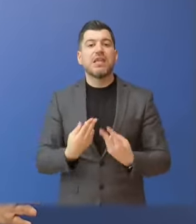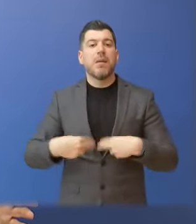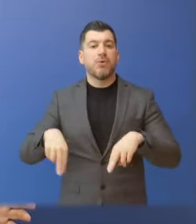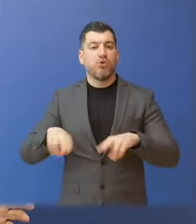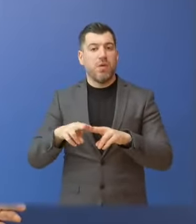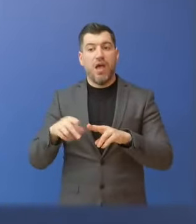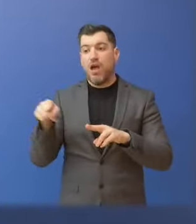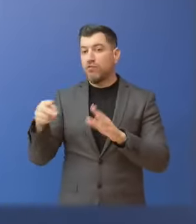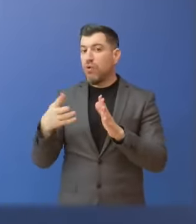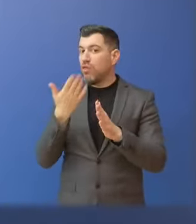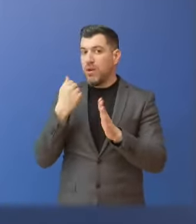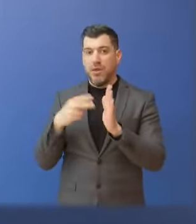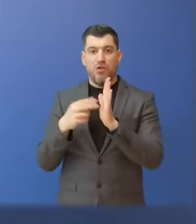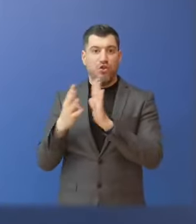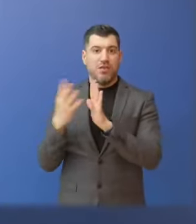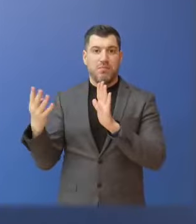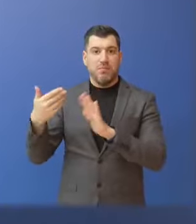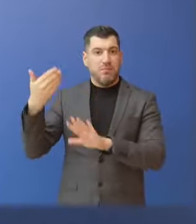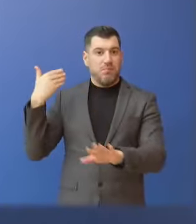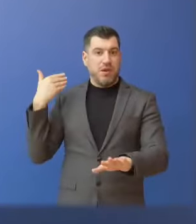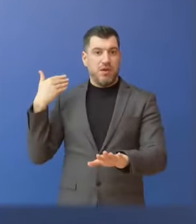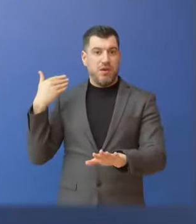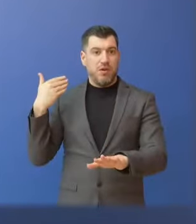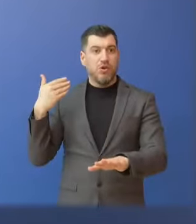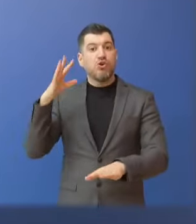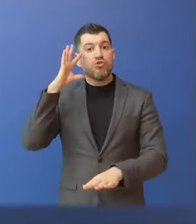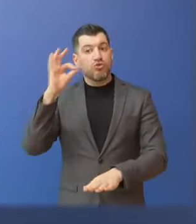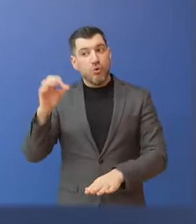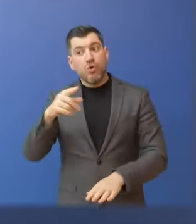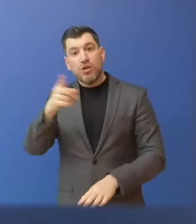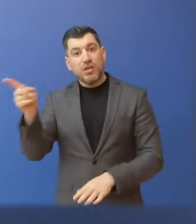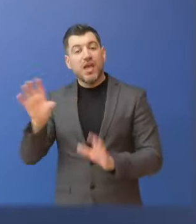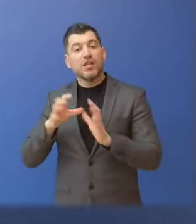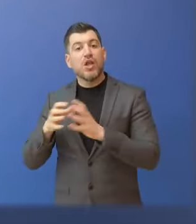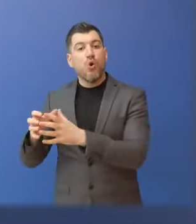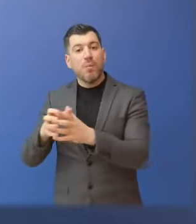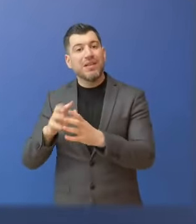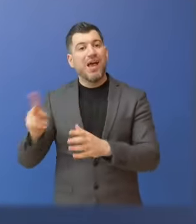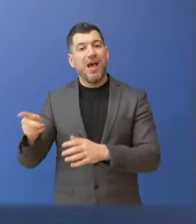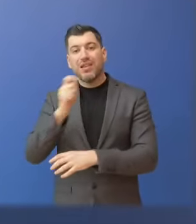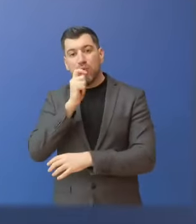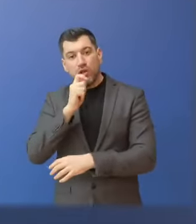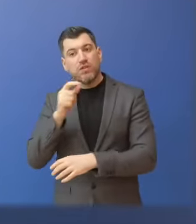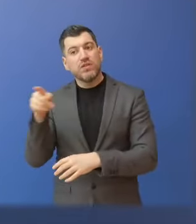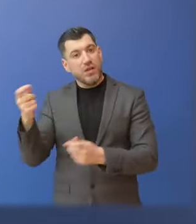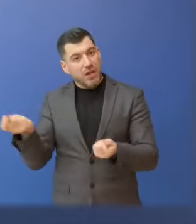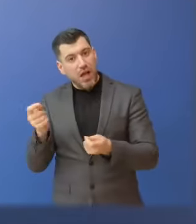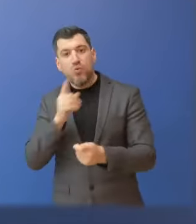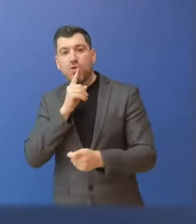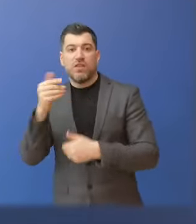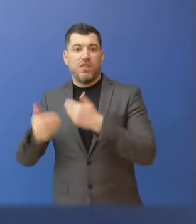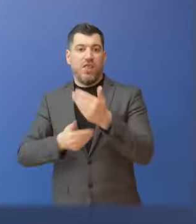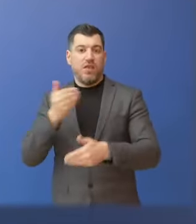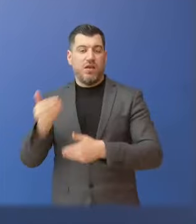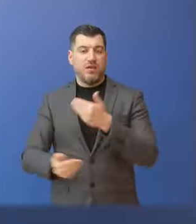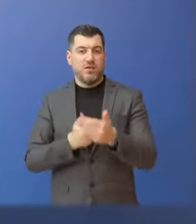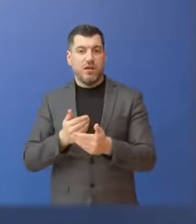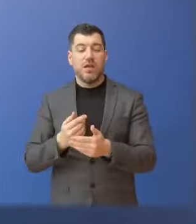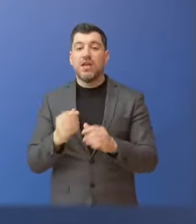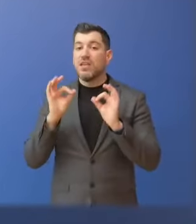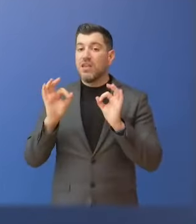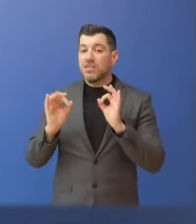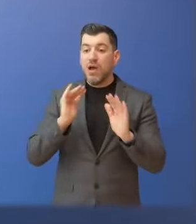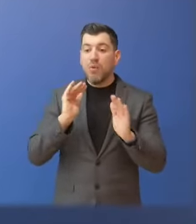το 2019 για να μπορούν και τα κόμματα της αντιπολίτευσης απτε το κρίνουν να προβαίνουν στη συγκεκριμένη διαδικασία και βέβαια προστασία της